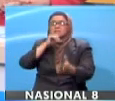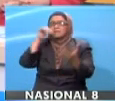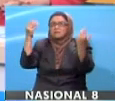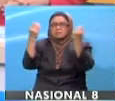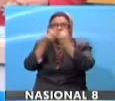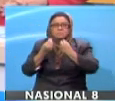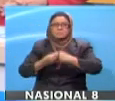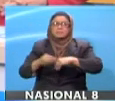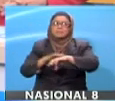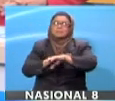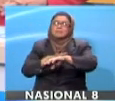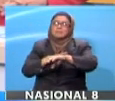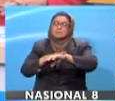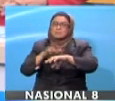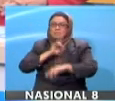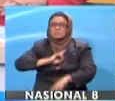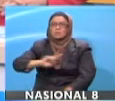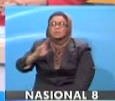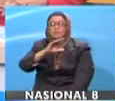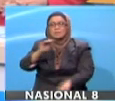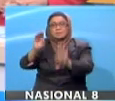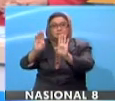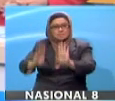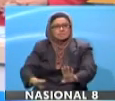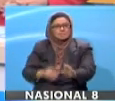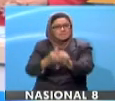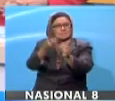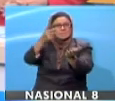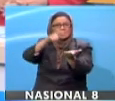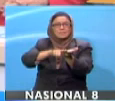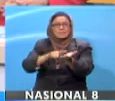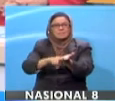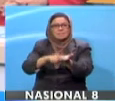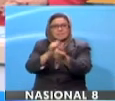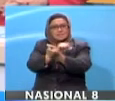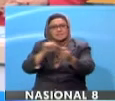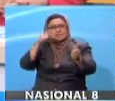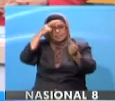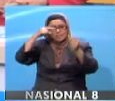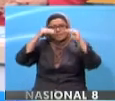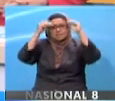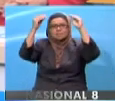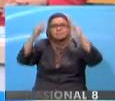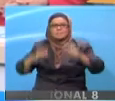dan bangsa. Dan ikuti laporan yang disediakan sepeda Hari Guru kali ini.